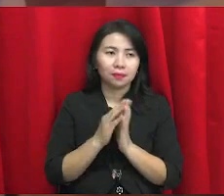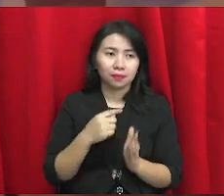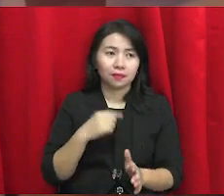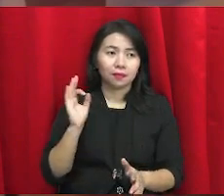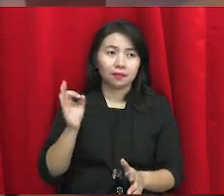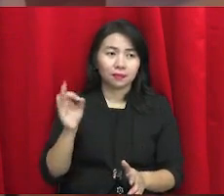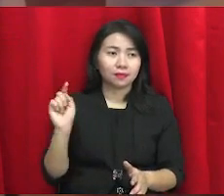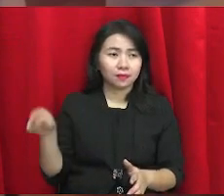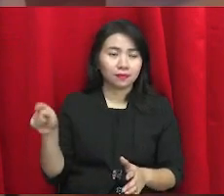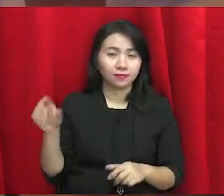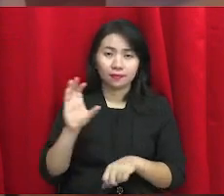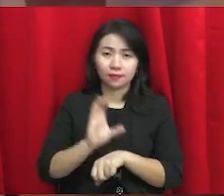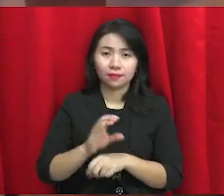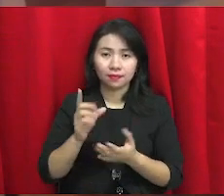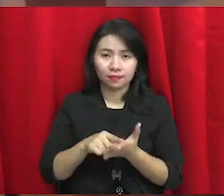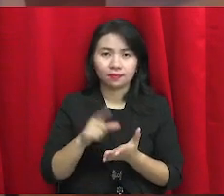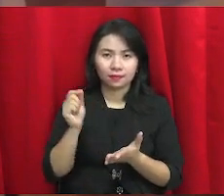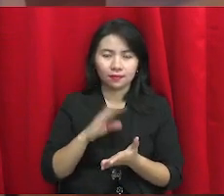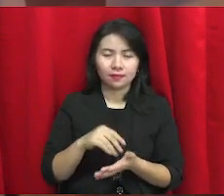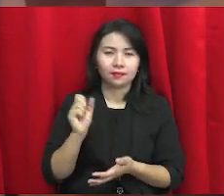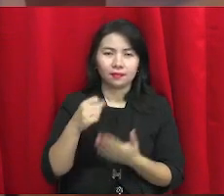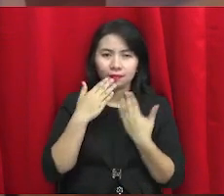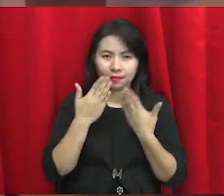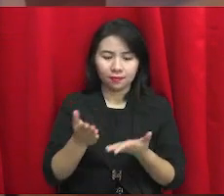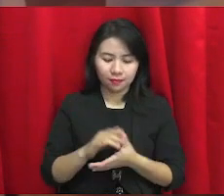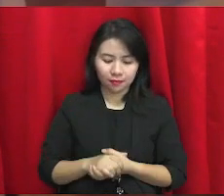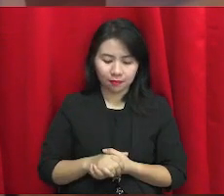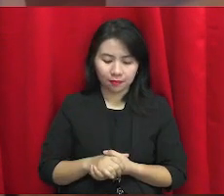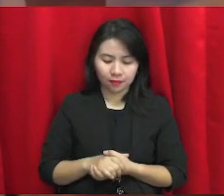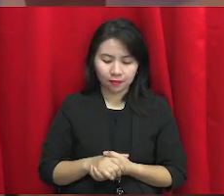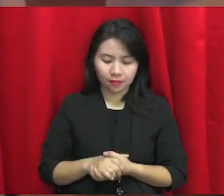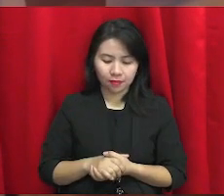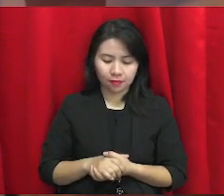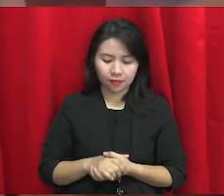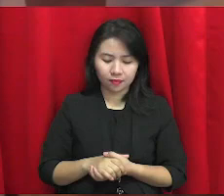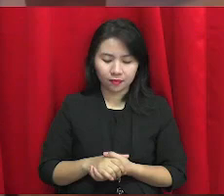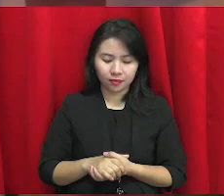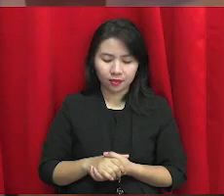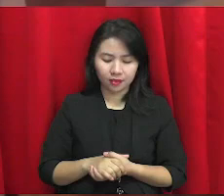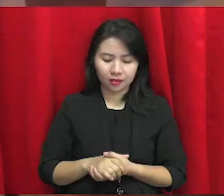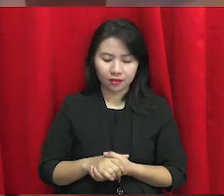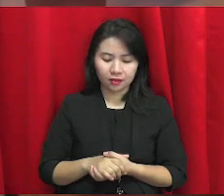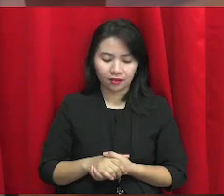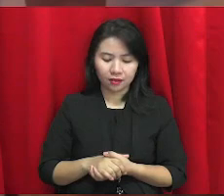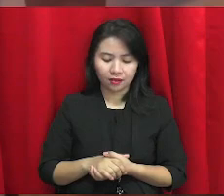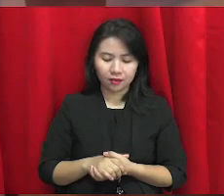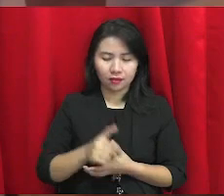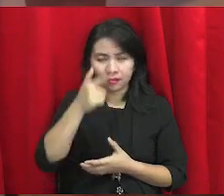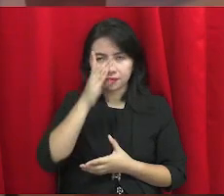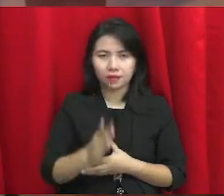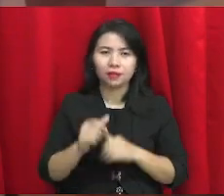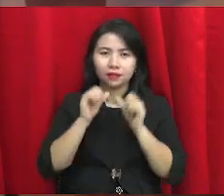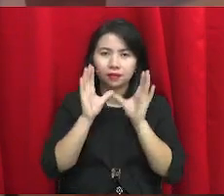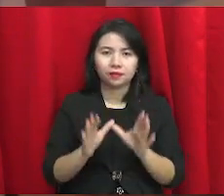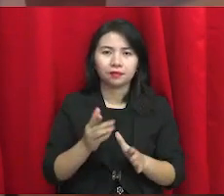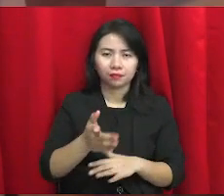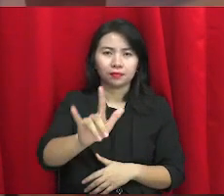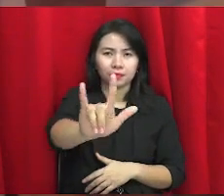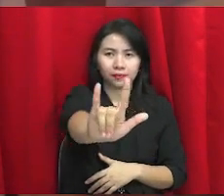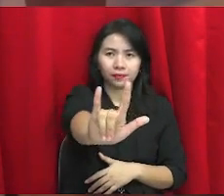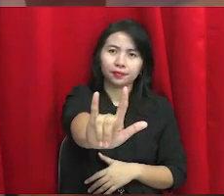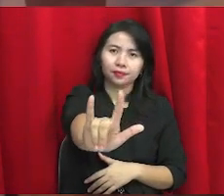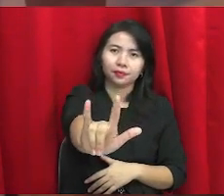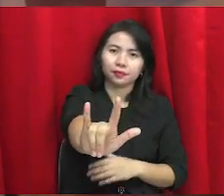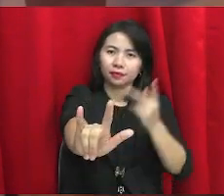rito. Amen, amen. Yes, sir. Amen. All right, Sir Tonyo, sa kayo na lang. God bless you all. I love you